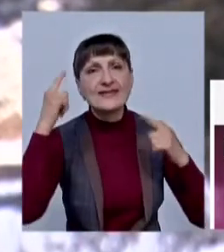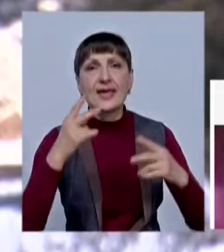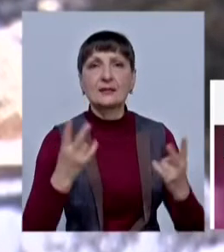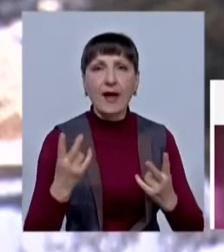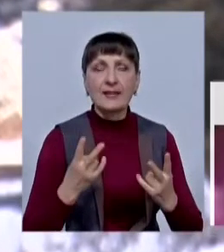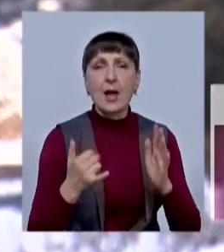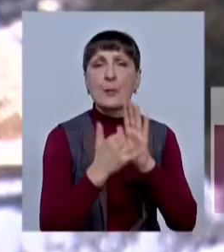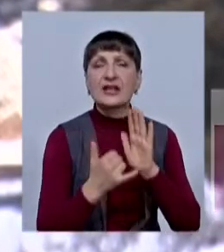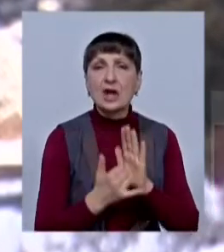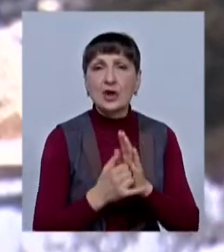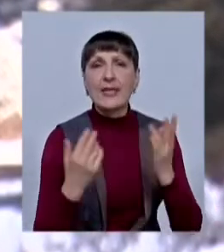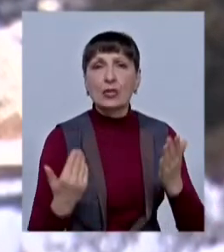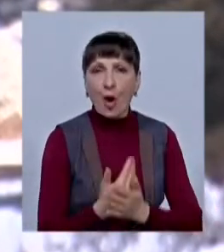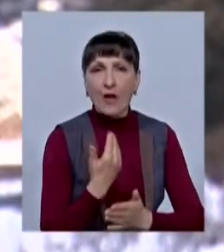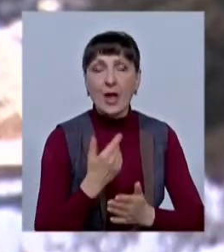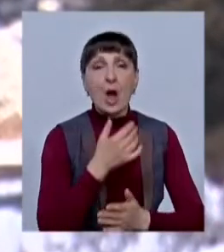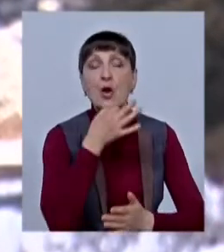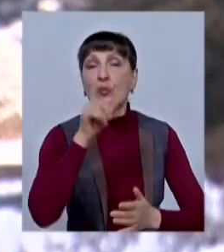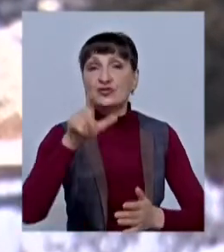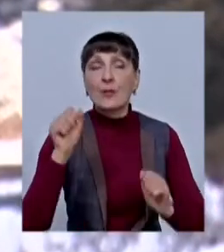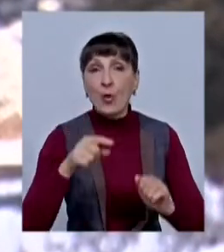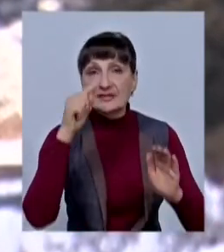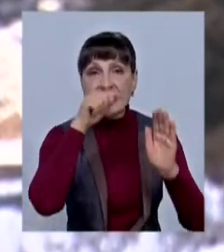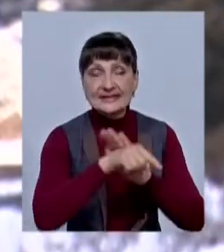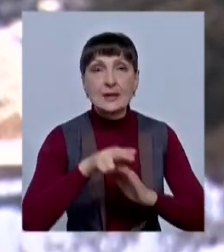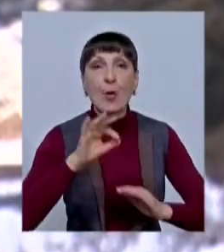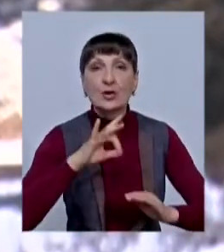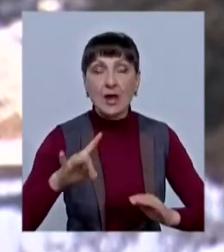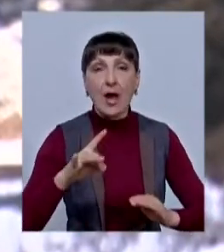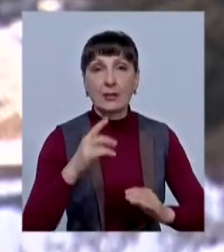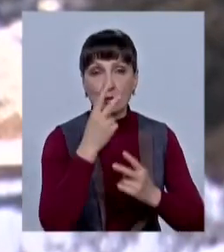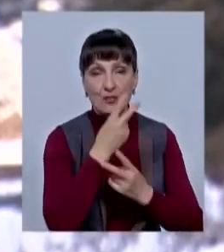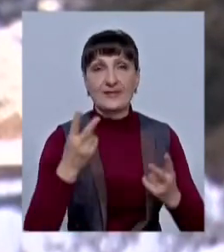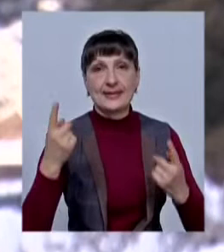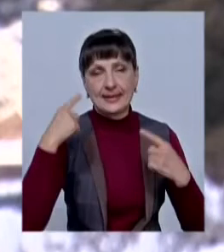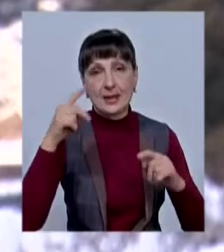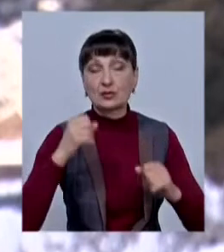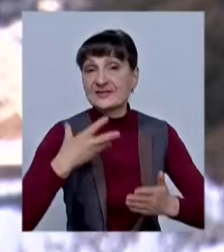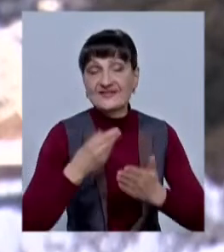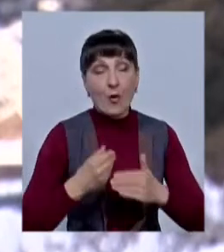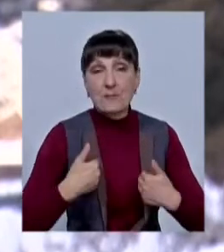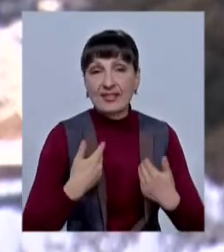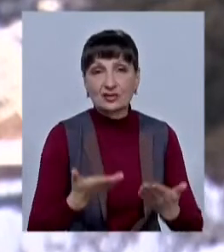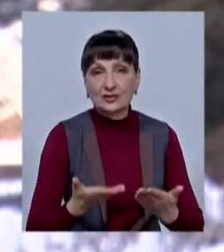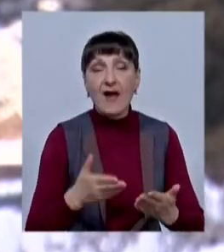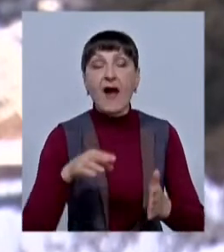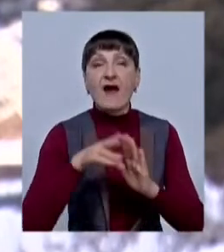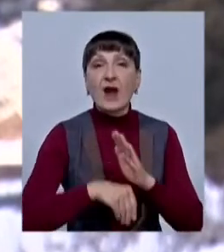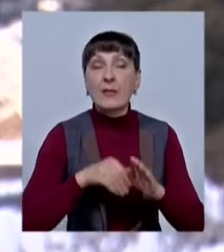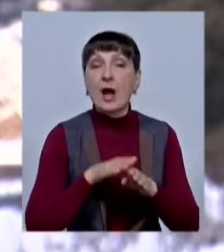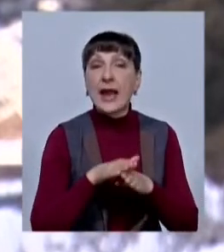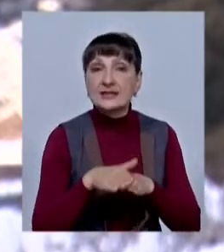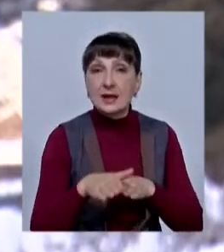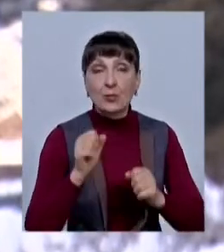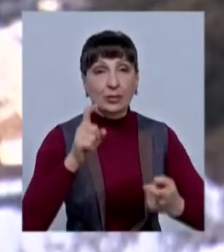новые приложения возникают. Любой человек сможет зайти на это портальное решение и точно так же увидеть эти идеи. А потом в рамках реализации может